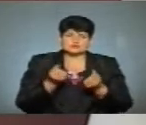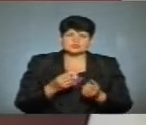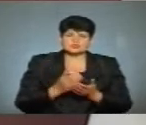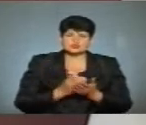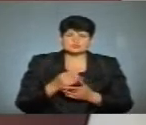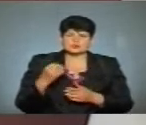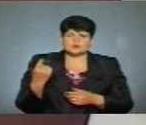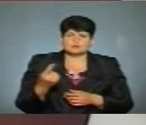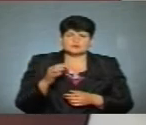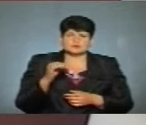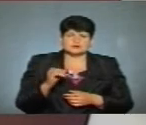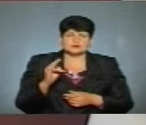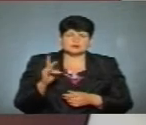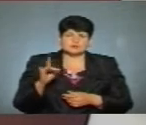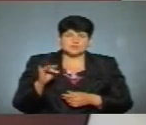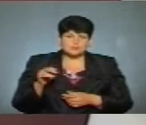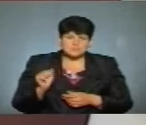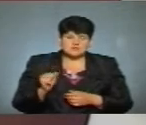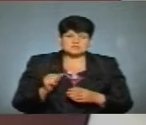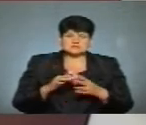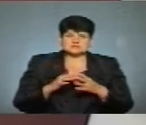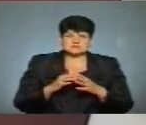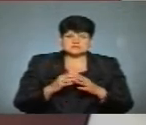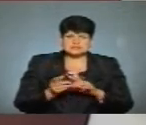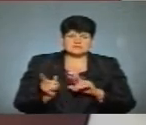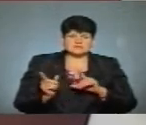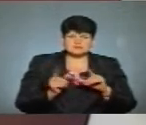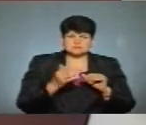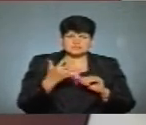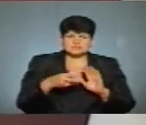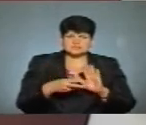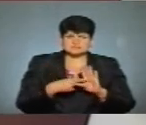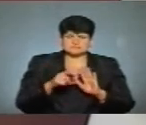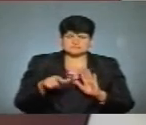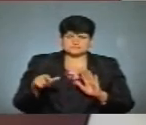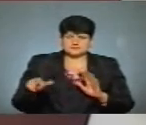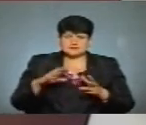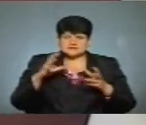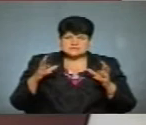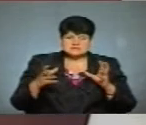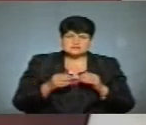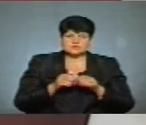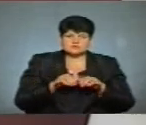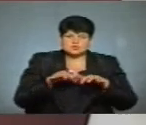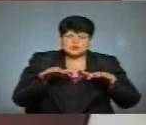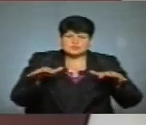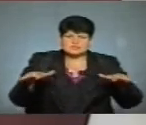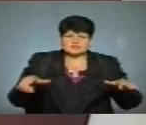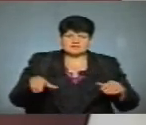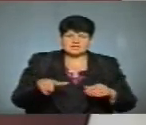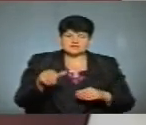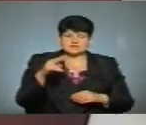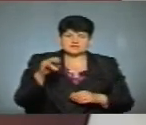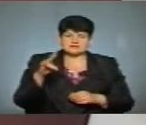області Ірина Крупа. За її словами, з села відселили 57 жителів. Загалом через розлив річки Дністер